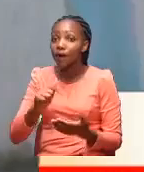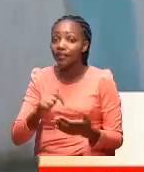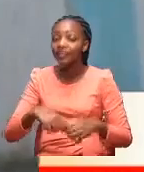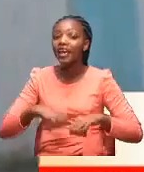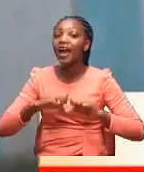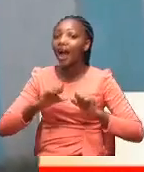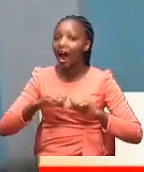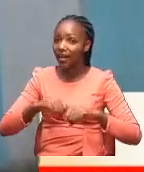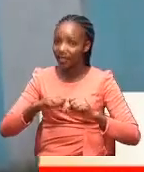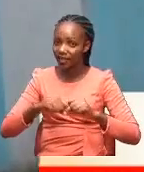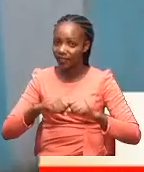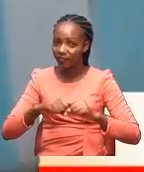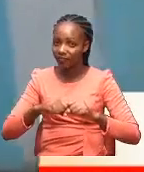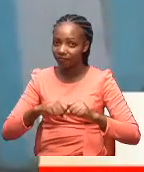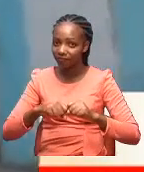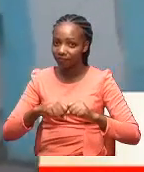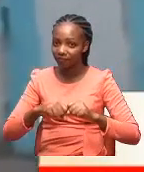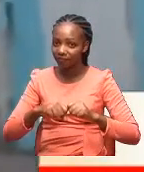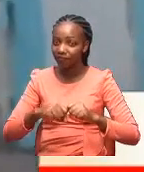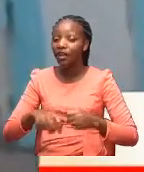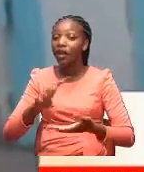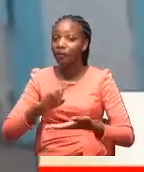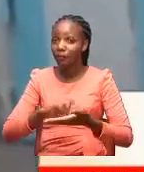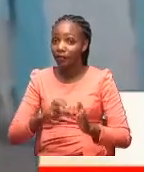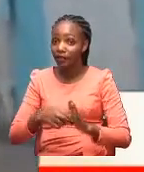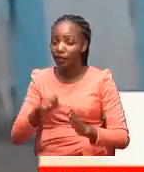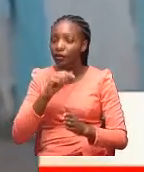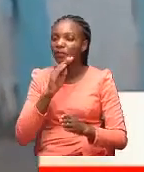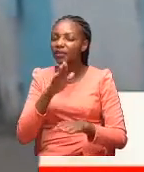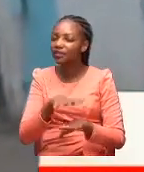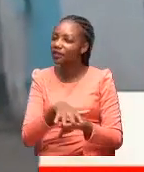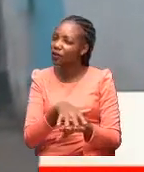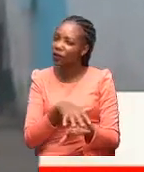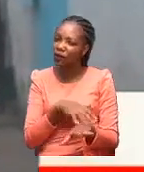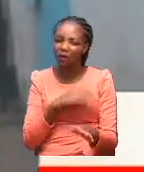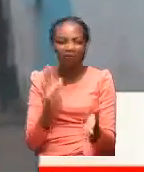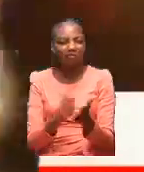kupata uongozi. Kwa hivyo twende polepole. Ndio